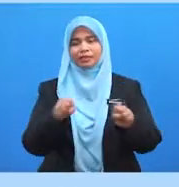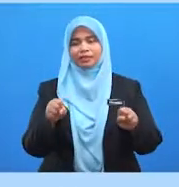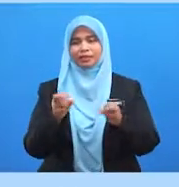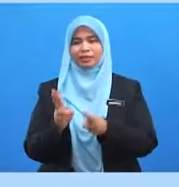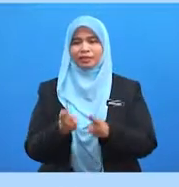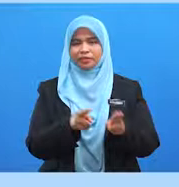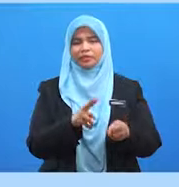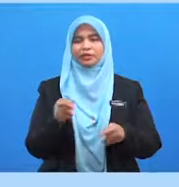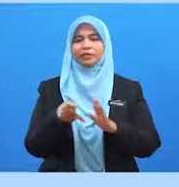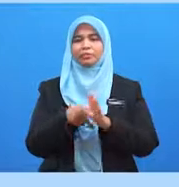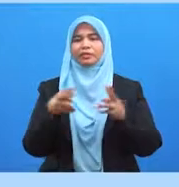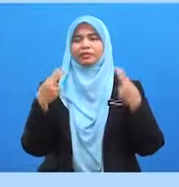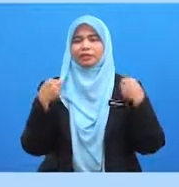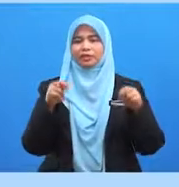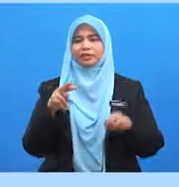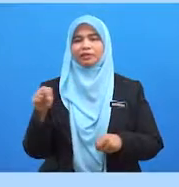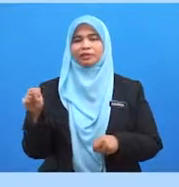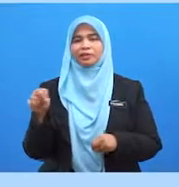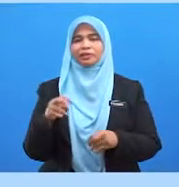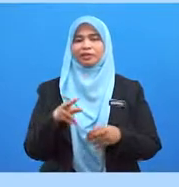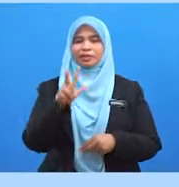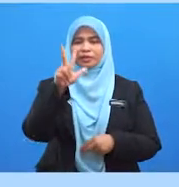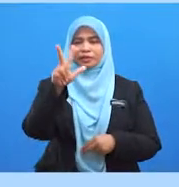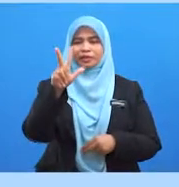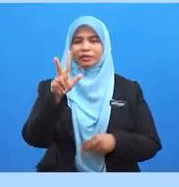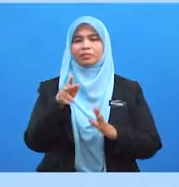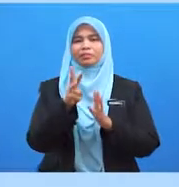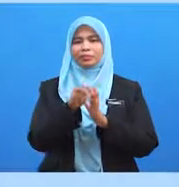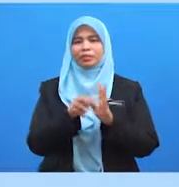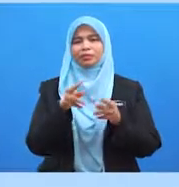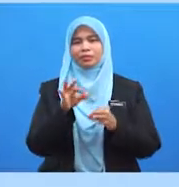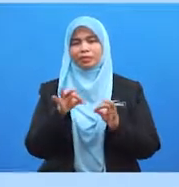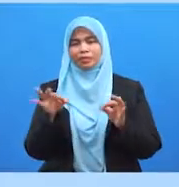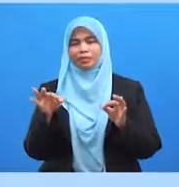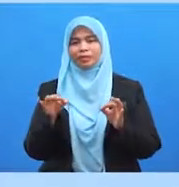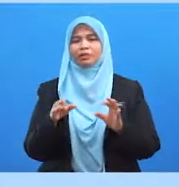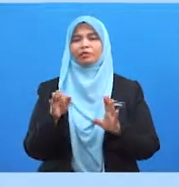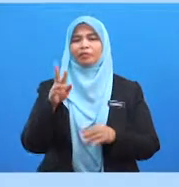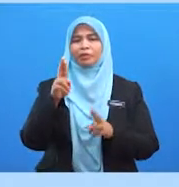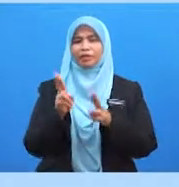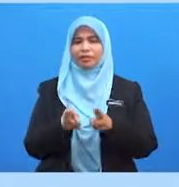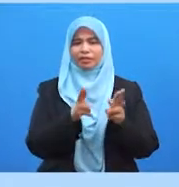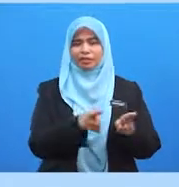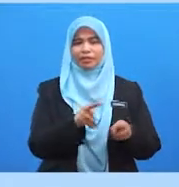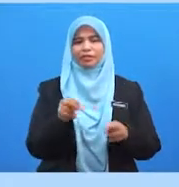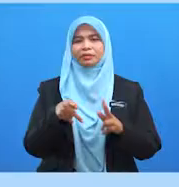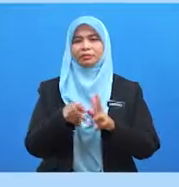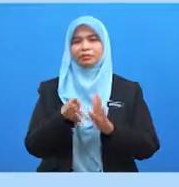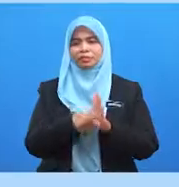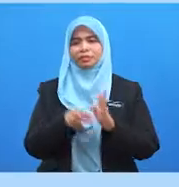rancangan perniagaan. Dan yang ketiga, menghuraikan format rancangan